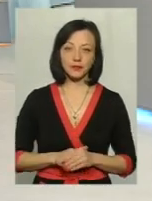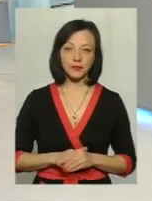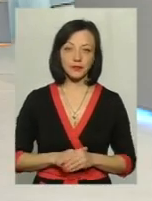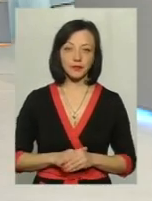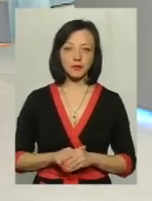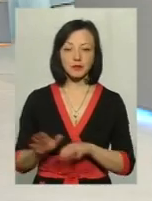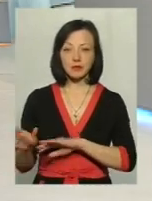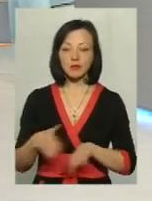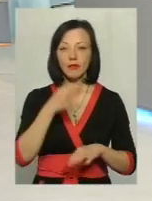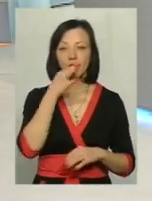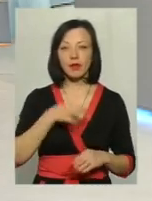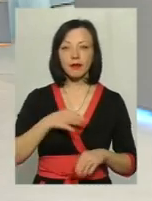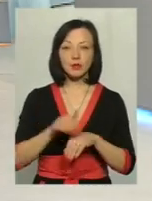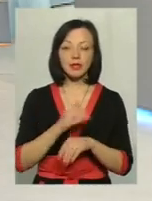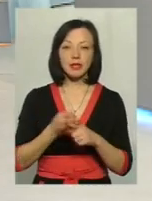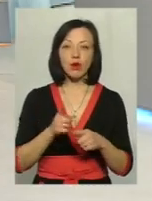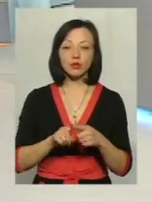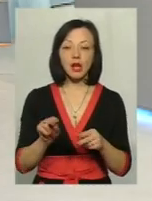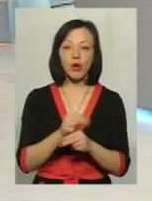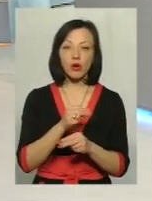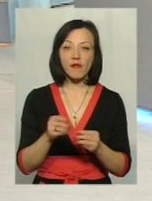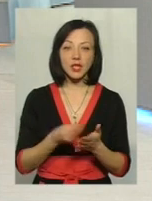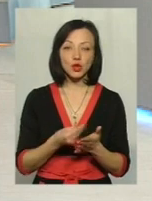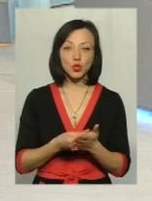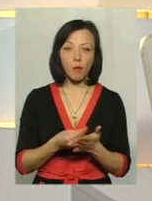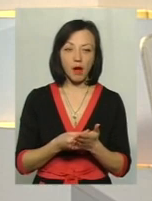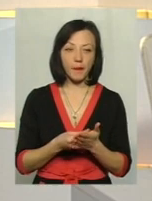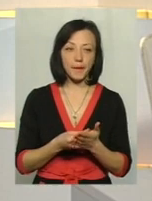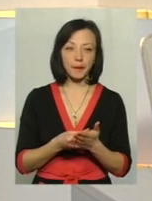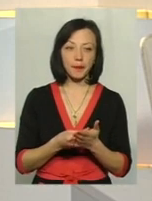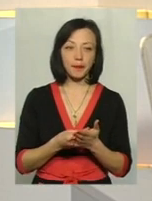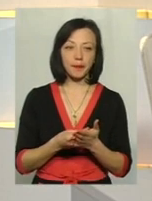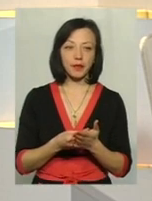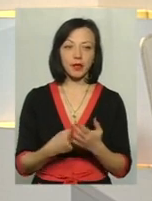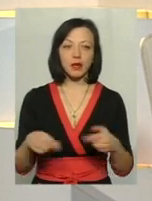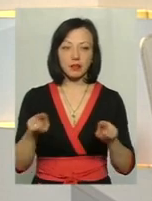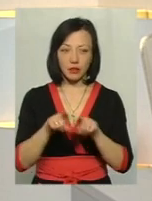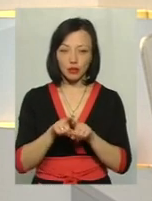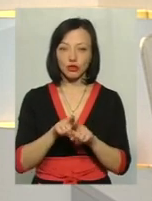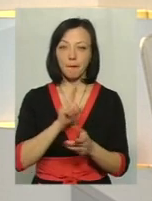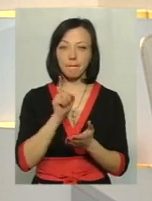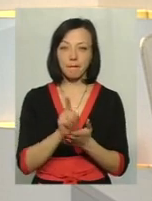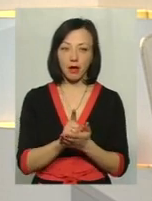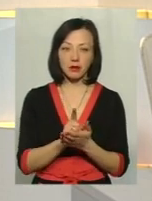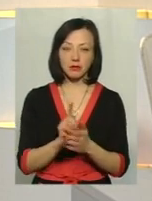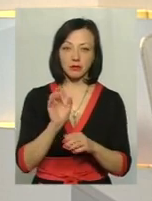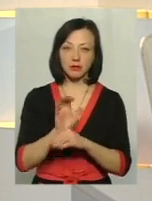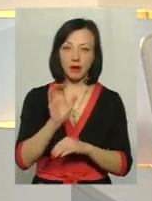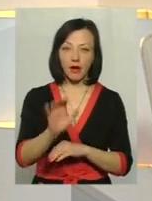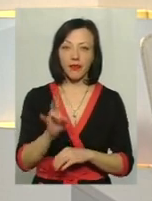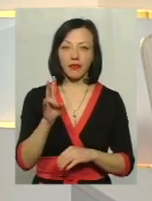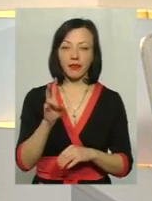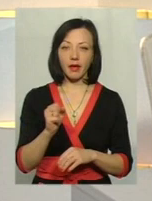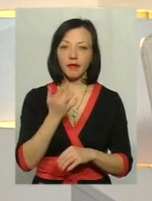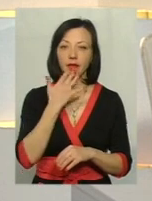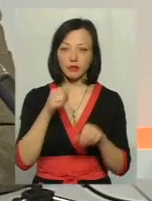будь ласка, оця відкоригована сума, вона теж має піти на